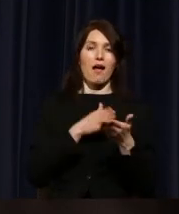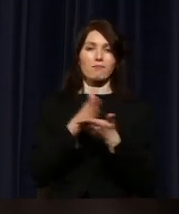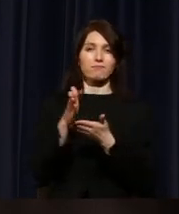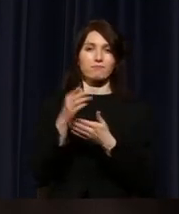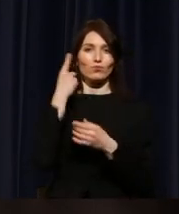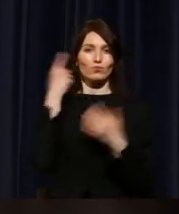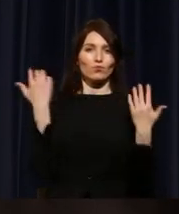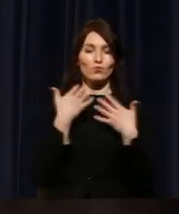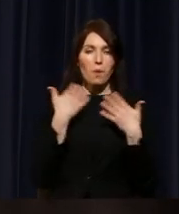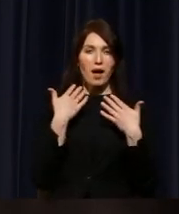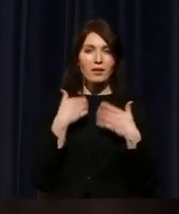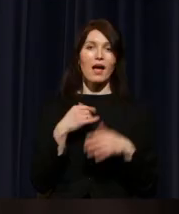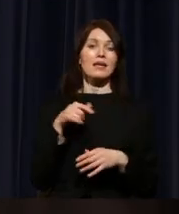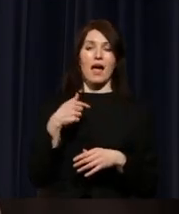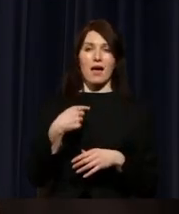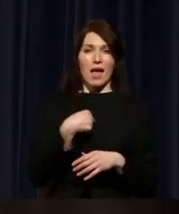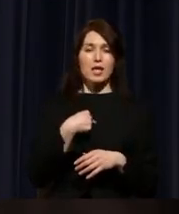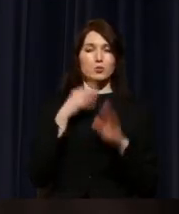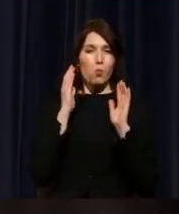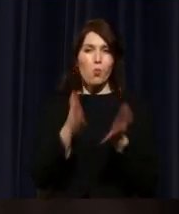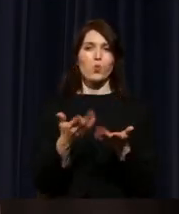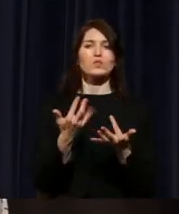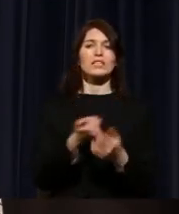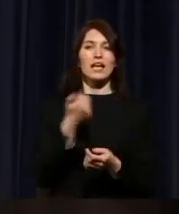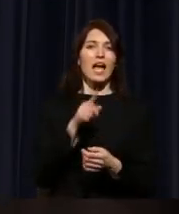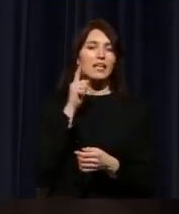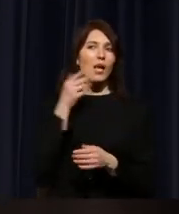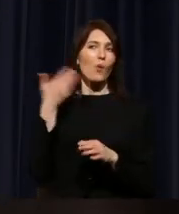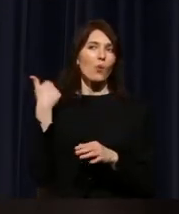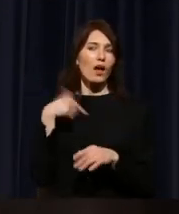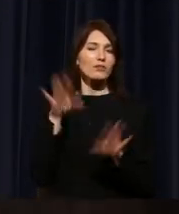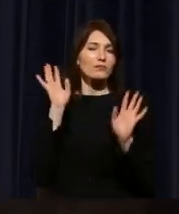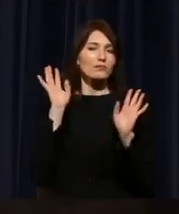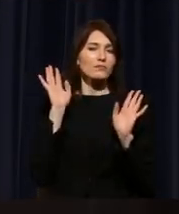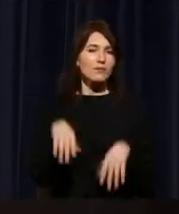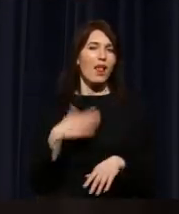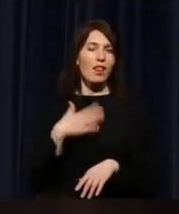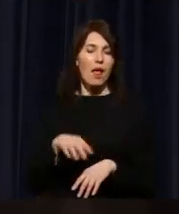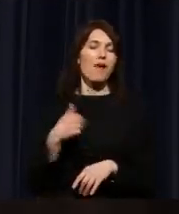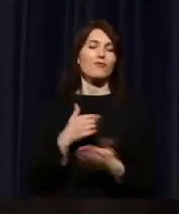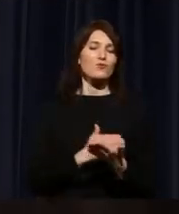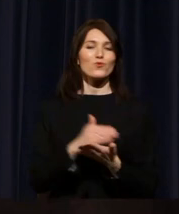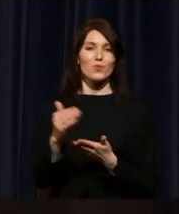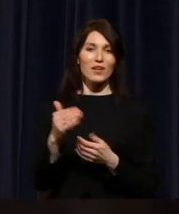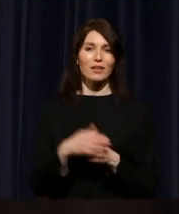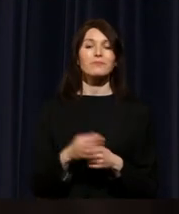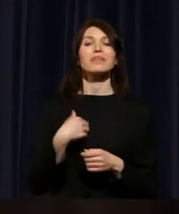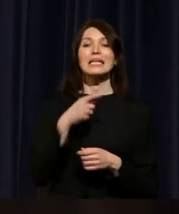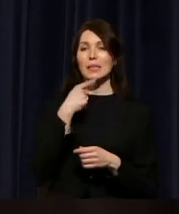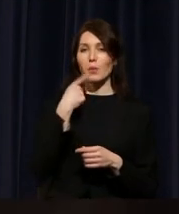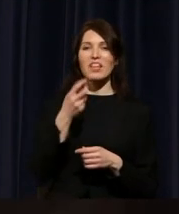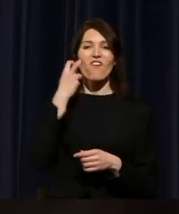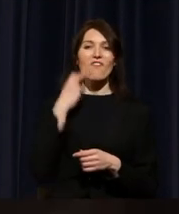domāt. Nu, ja es būtu cik gadus jaunāks labi, tad es turpināt. Es gribētu teikt,